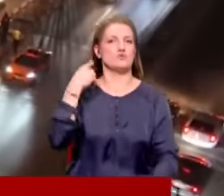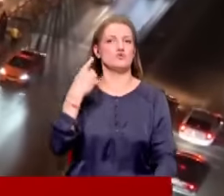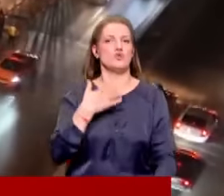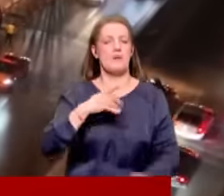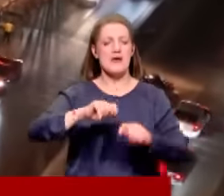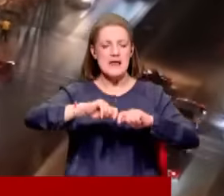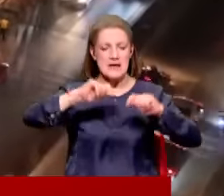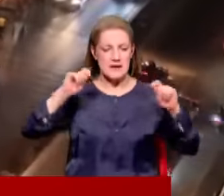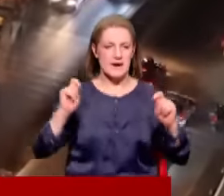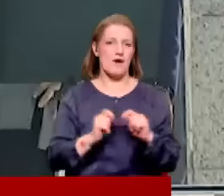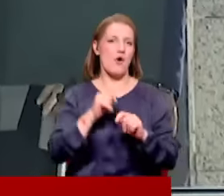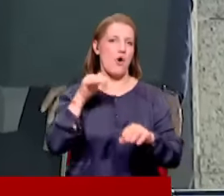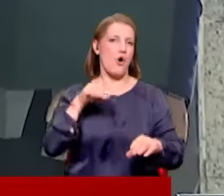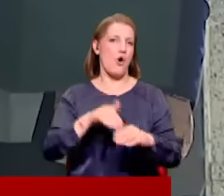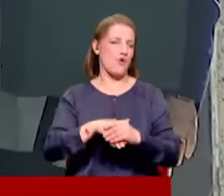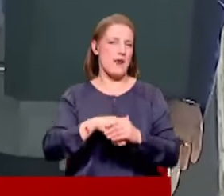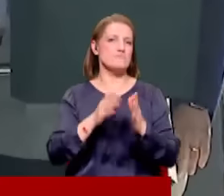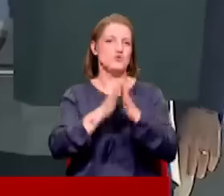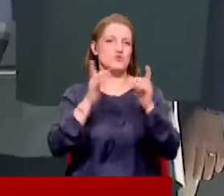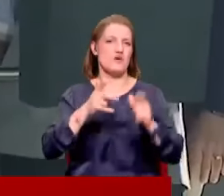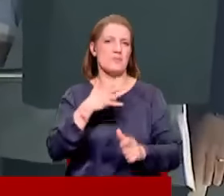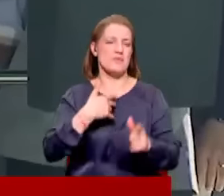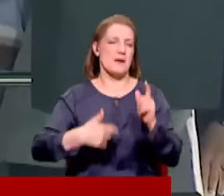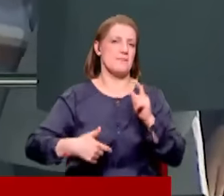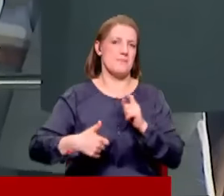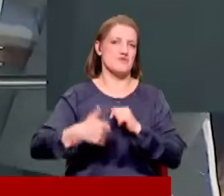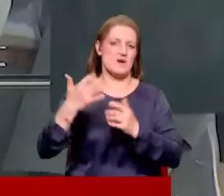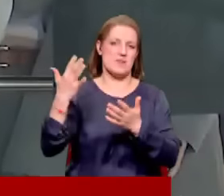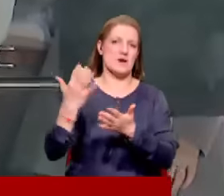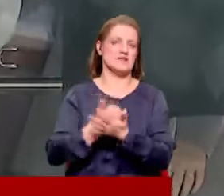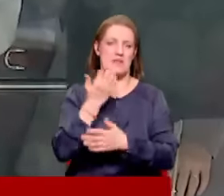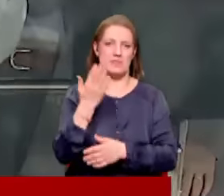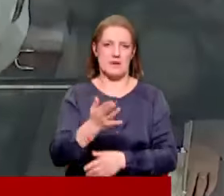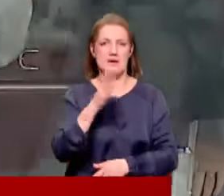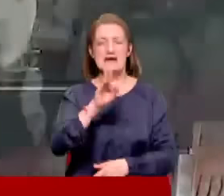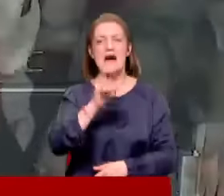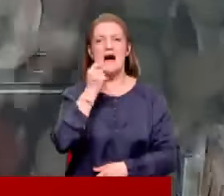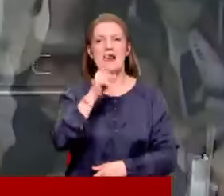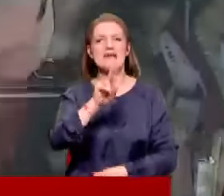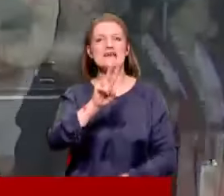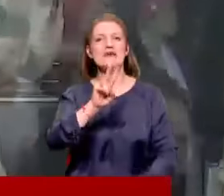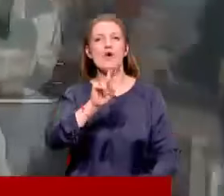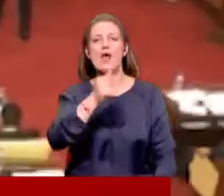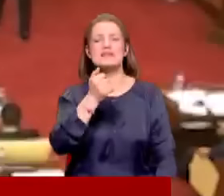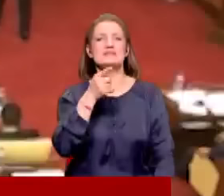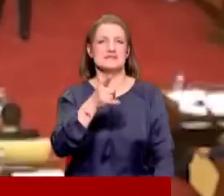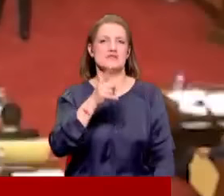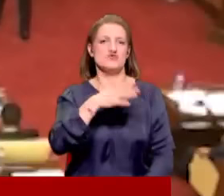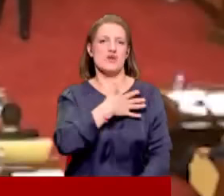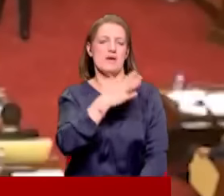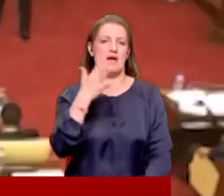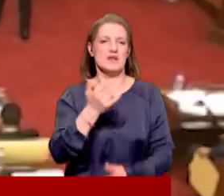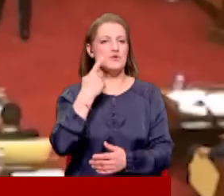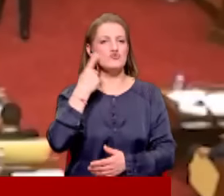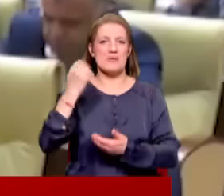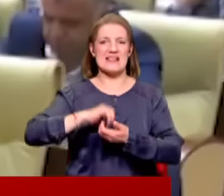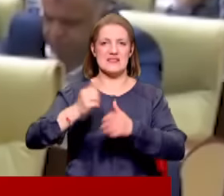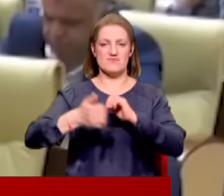oyla Büyükşehir Belediye Başkanlığı'nı alırken Ankara'nın 24 ilçesinden 16'sını CHP'ye CHP kazandı. Bu kez Cumhur